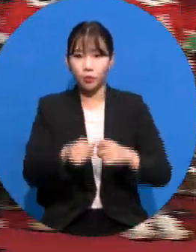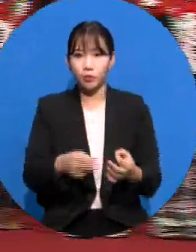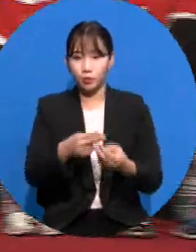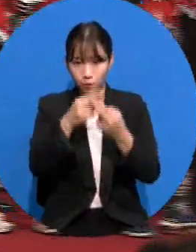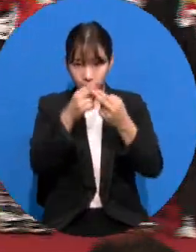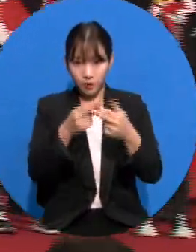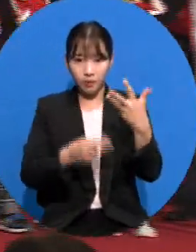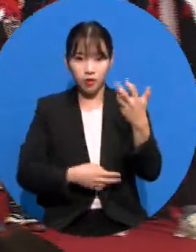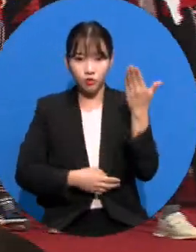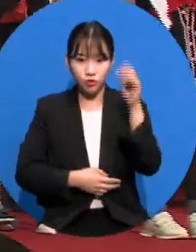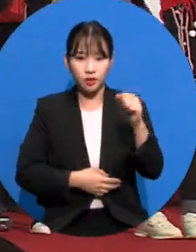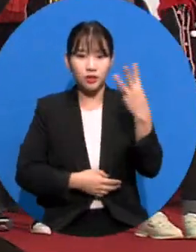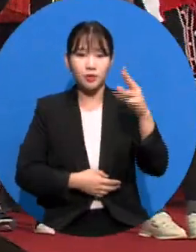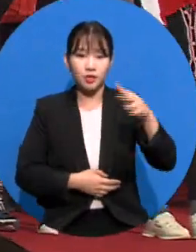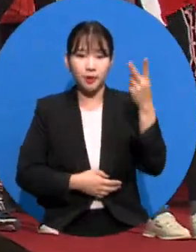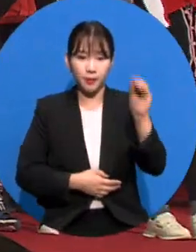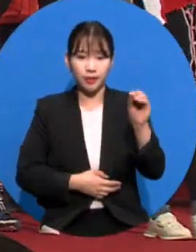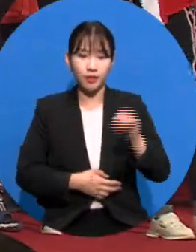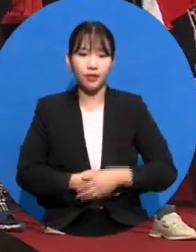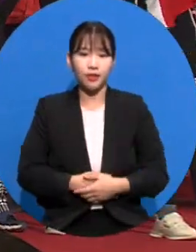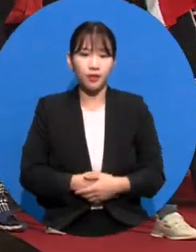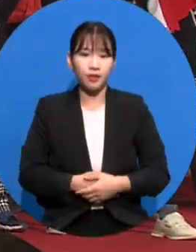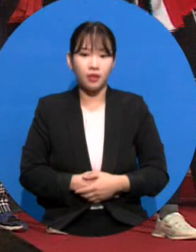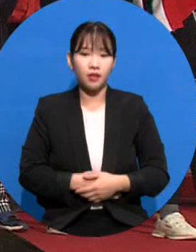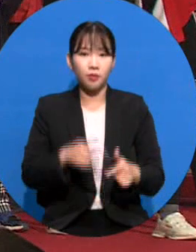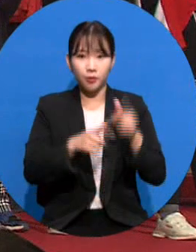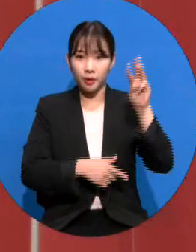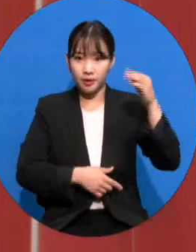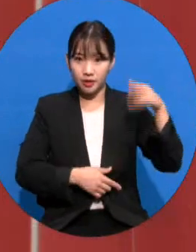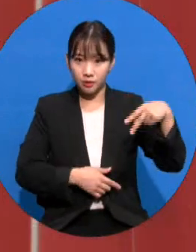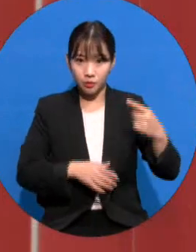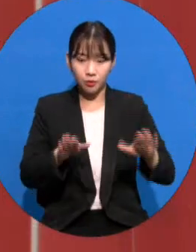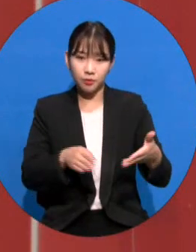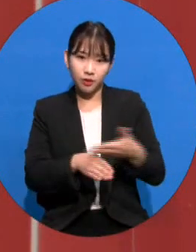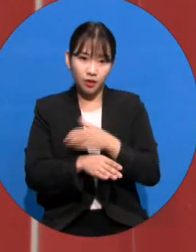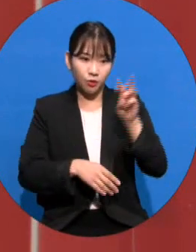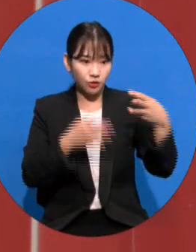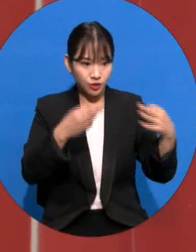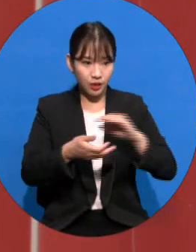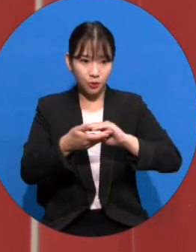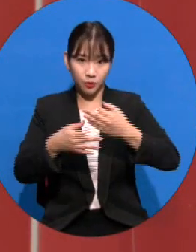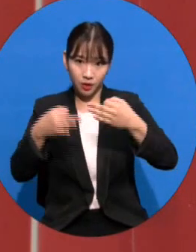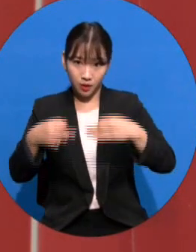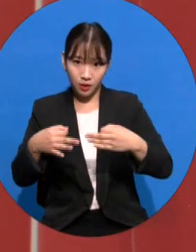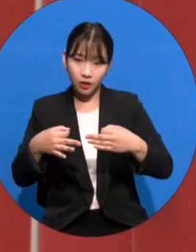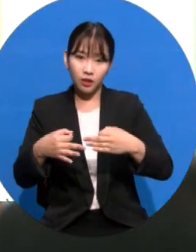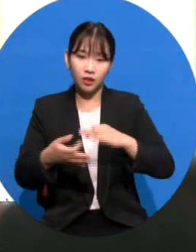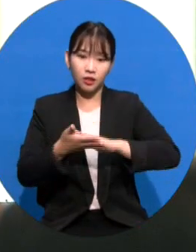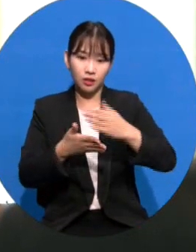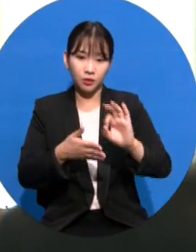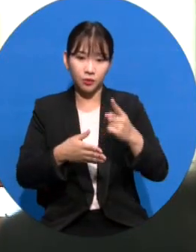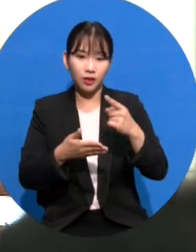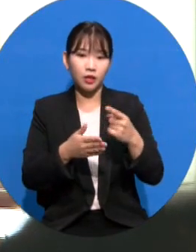모금액은 89억 3,200만 원입니다. 목포 MBC에서도 오늘부터 광주은행과 농협계좌를 통해 나눔